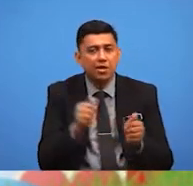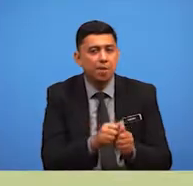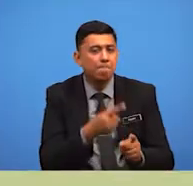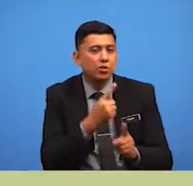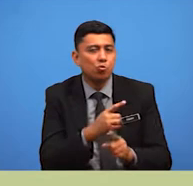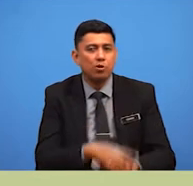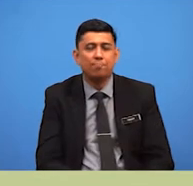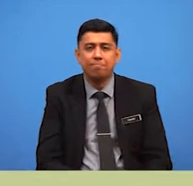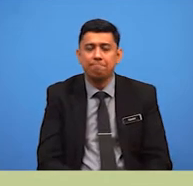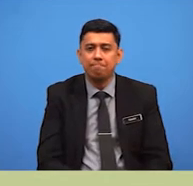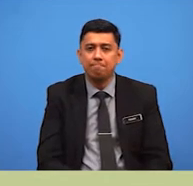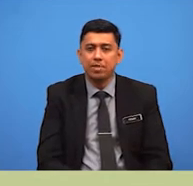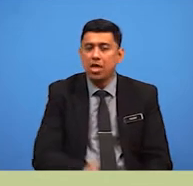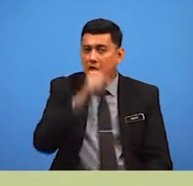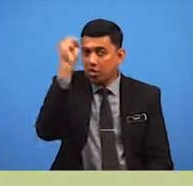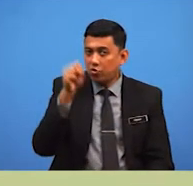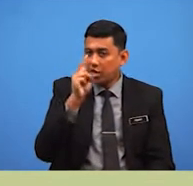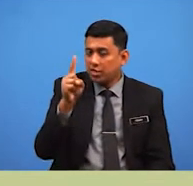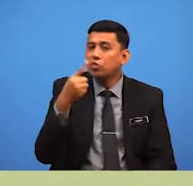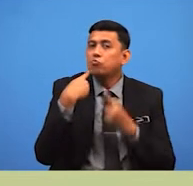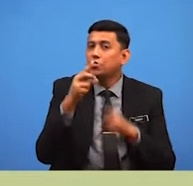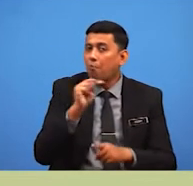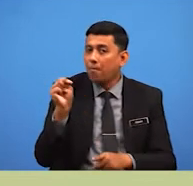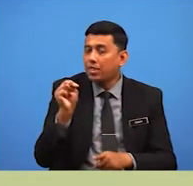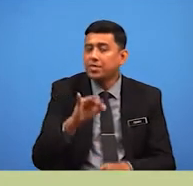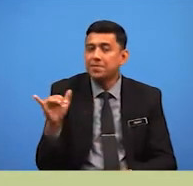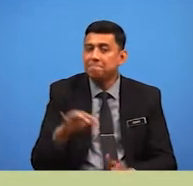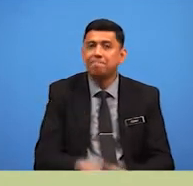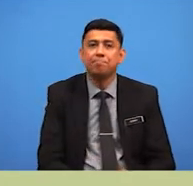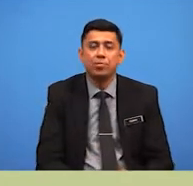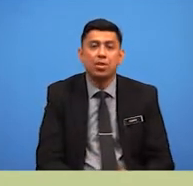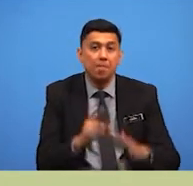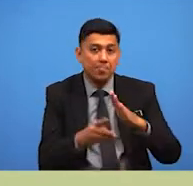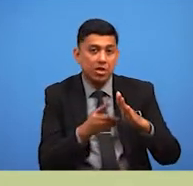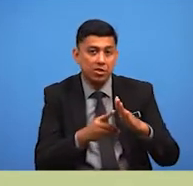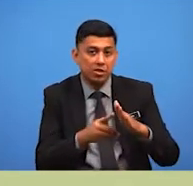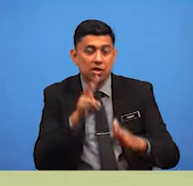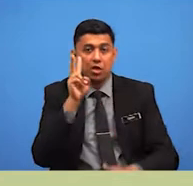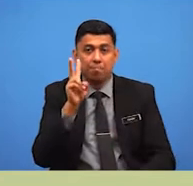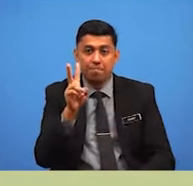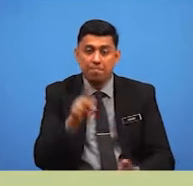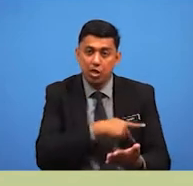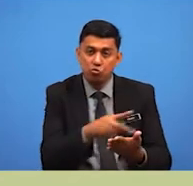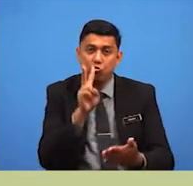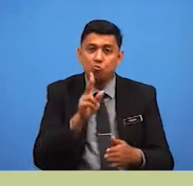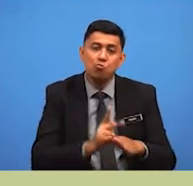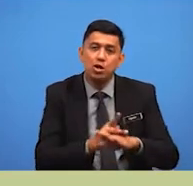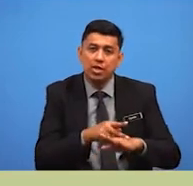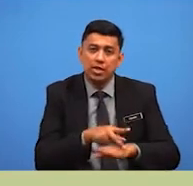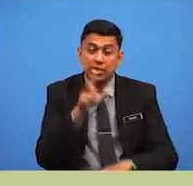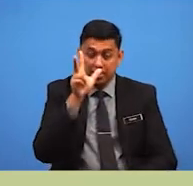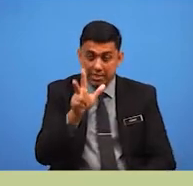sahaja. Jawapan bagi soalan satu, berdasarkan pantun dua kerat nasihat.